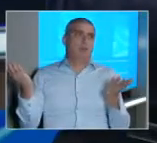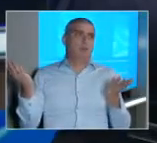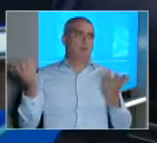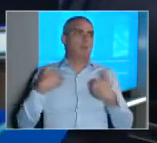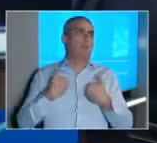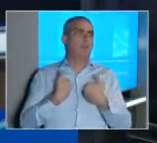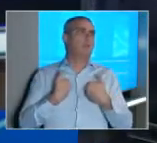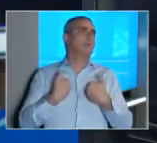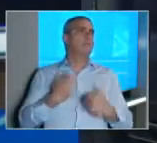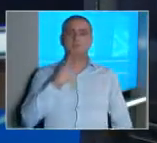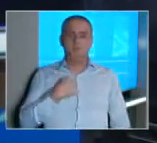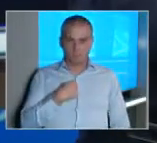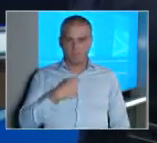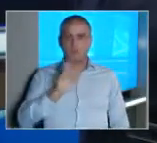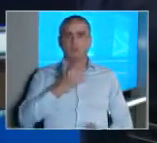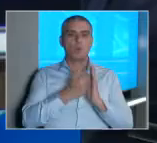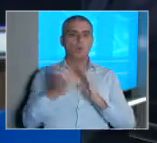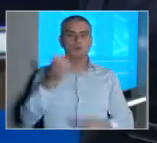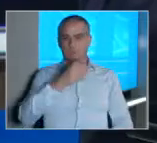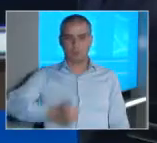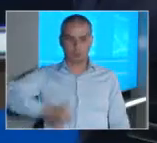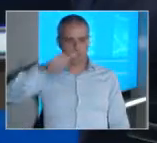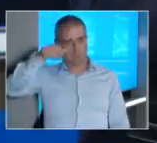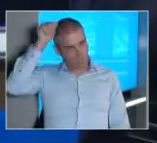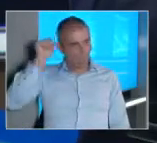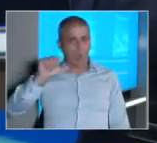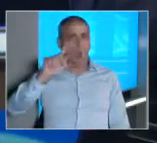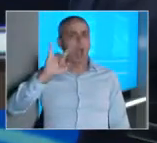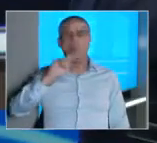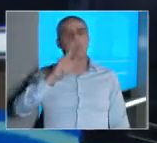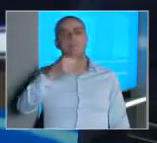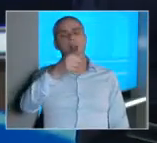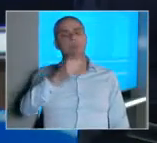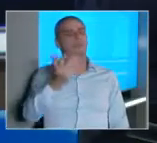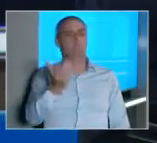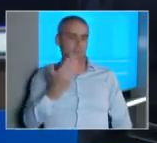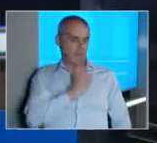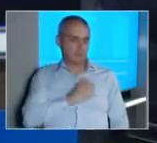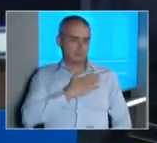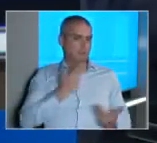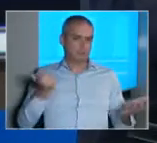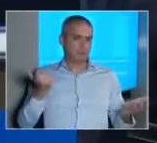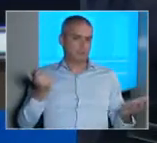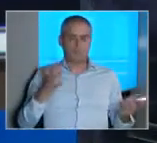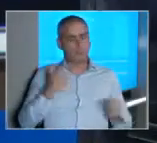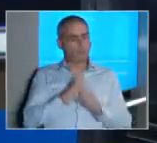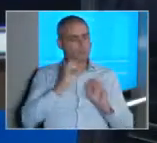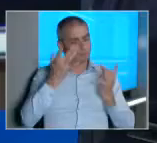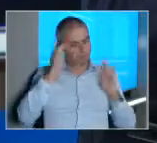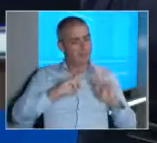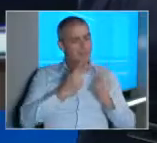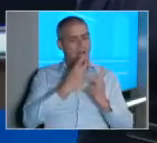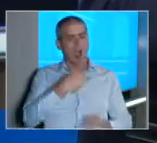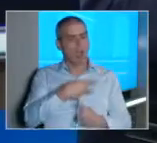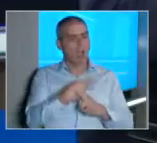עלינו. לפני האופוזיציה. עזוב, חוץ מהמינוי של השר אוחנה, מה אתם כממשלה, לצערי הימין שולט, עשה למען הקהילה הגאה דה